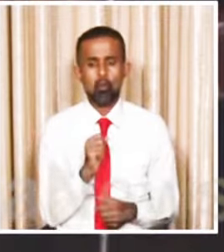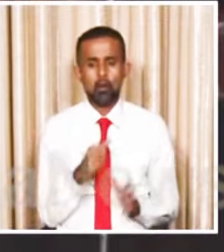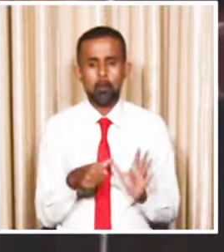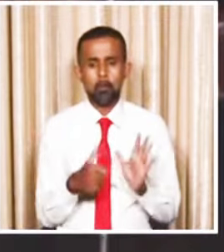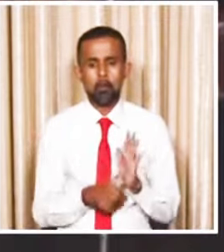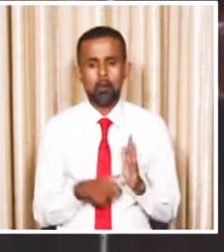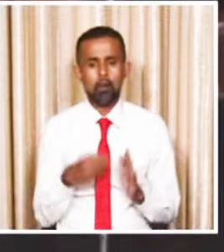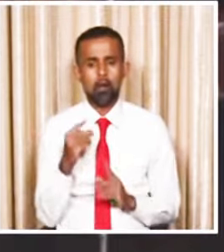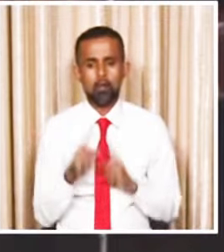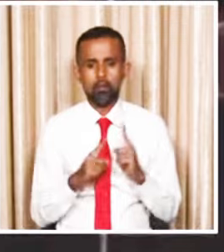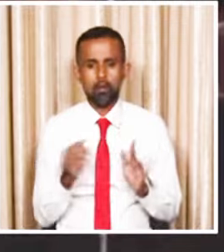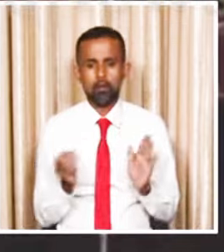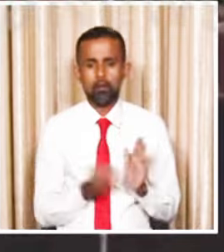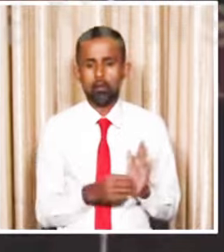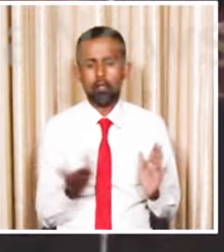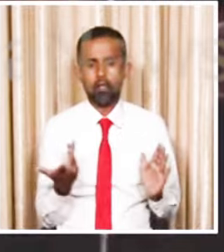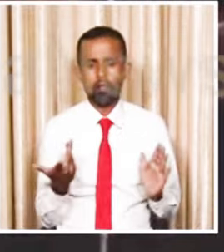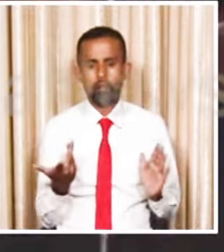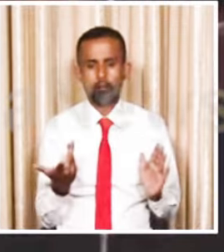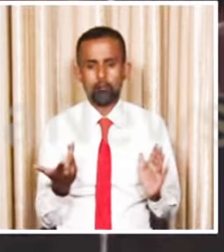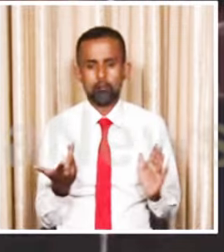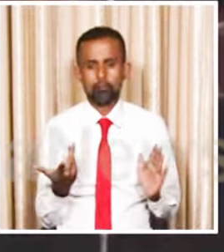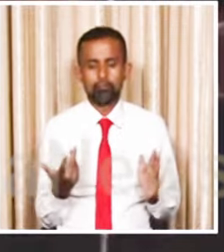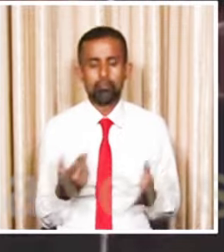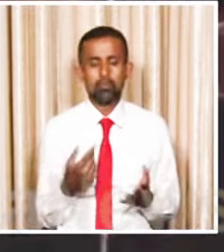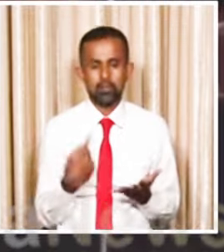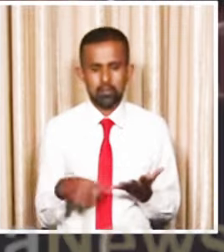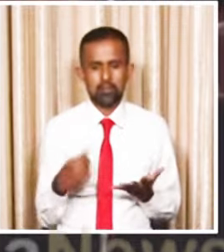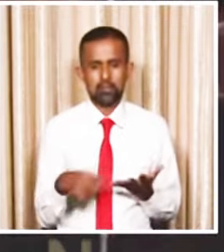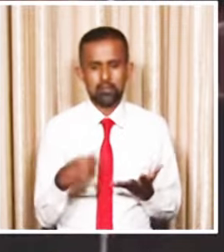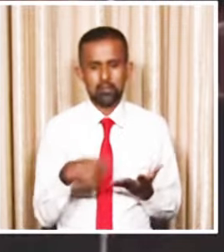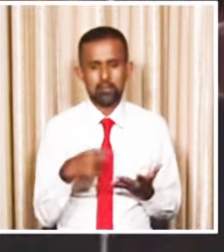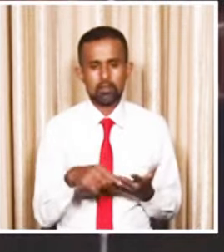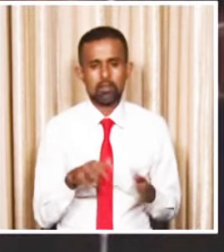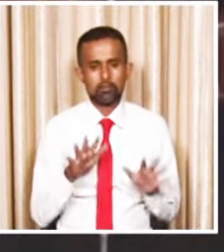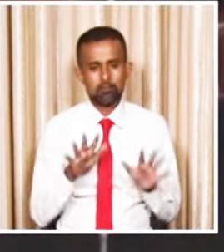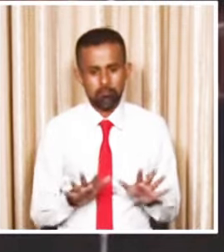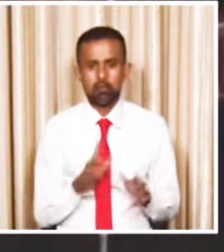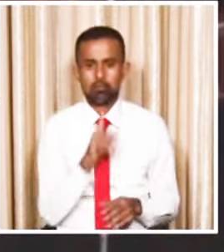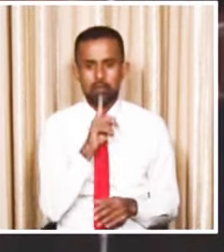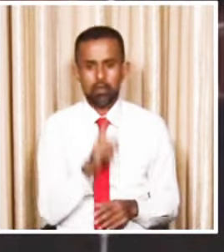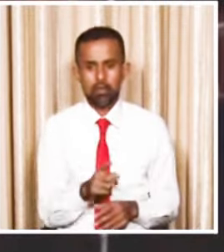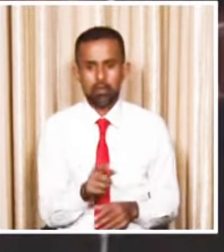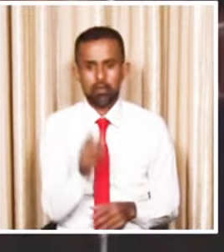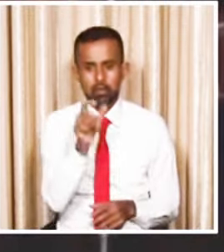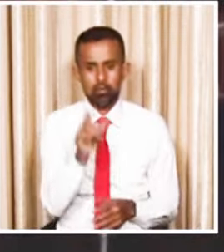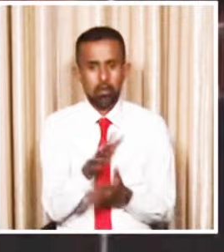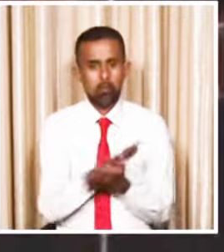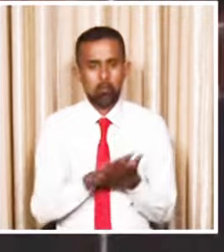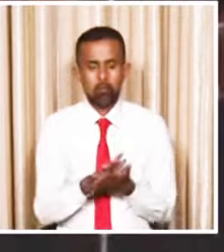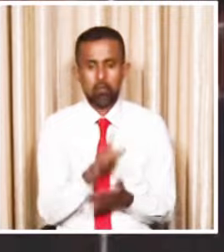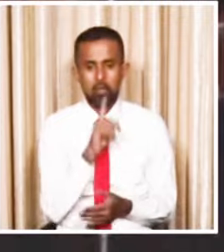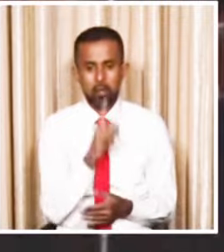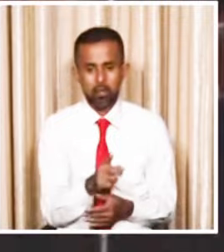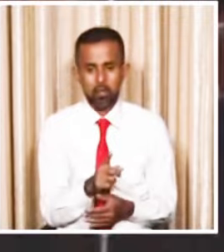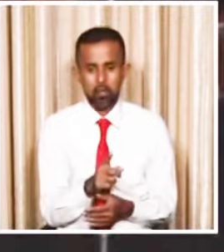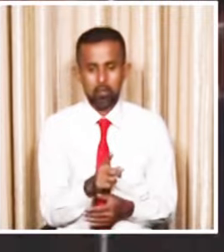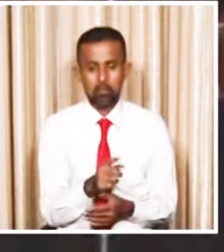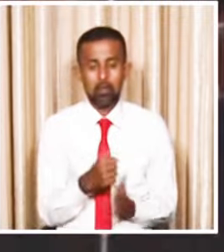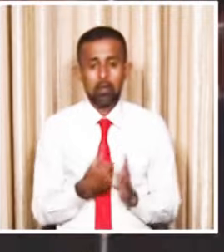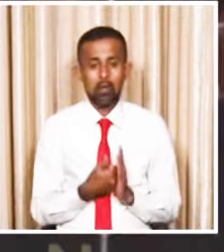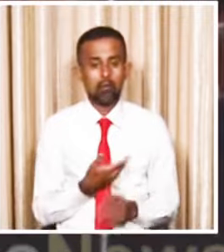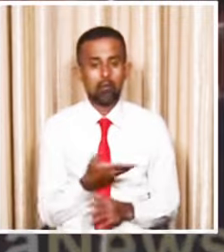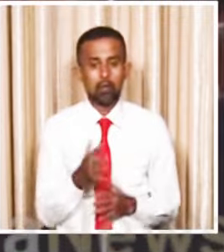పనతి సకచ్చకరాన్ని గరుబురాశ్వర మంత్రి మమ్మీ కారణ కీపక్ పమనై పెన్వా దున్ని ఉబతుమాట పెహదిలి కరన్నట ఉబతుమా స్వామి గరు